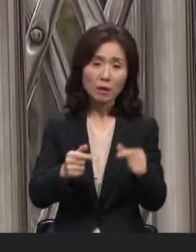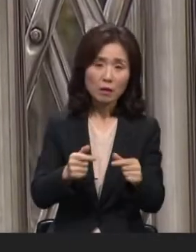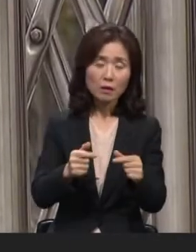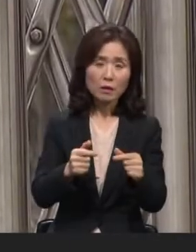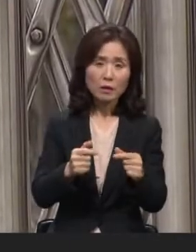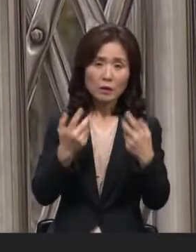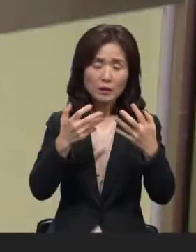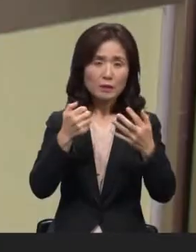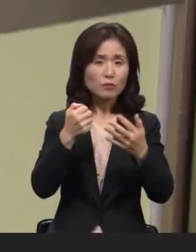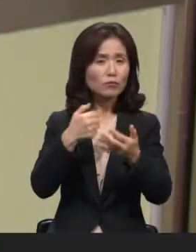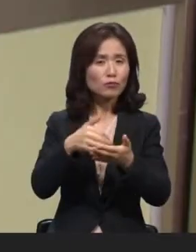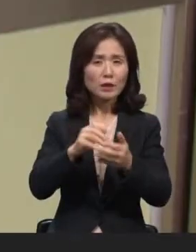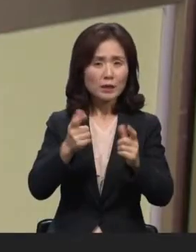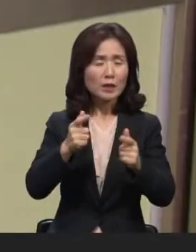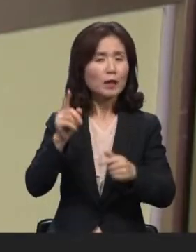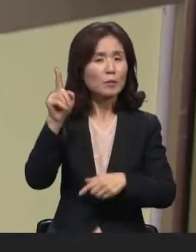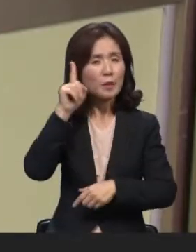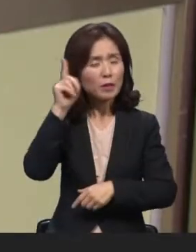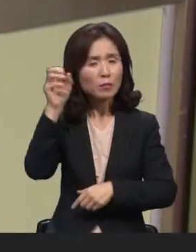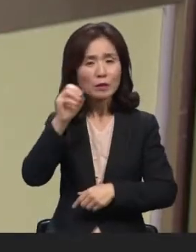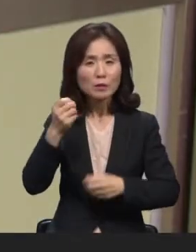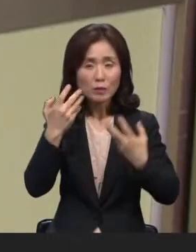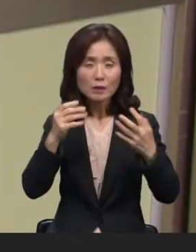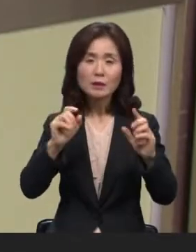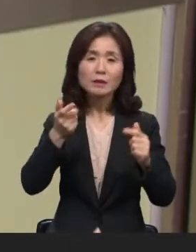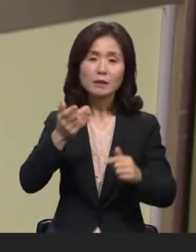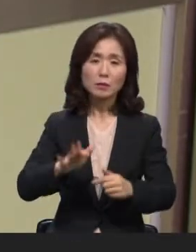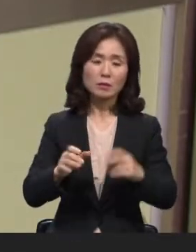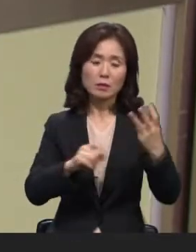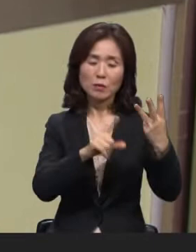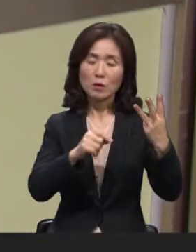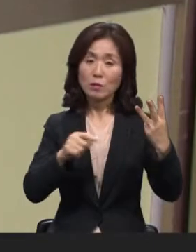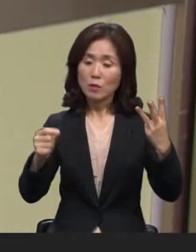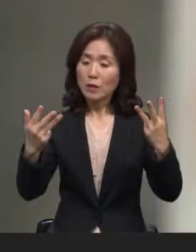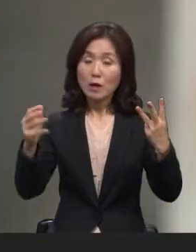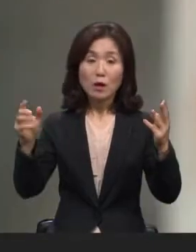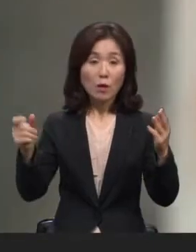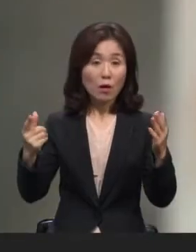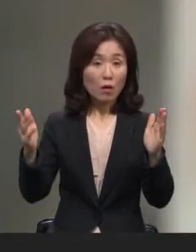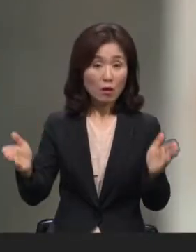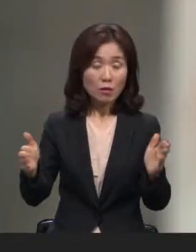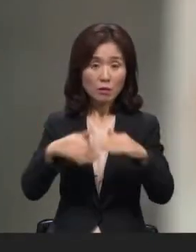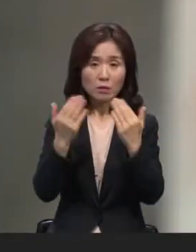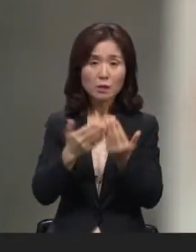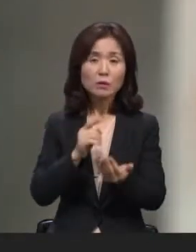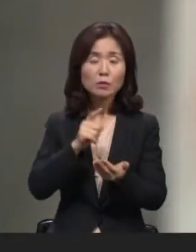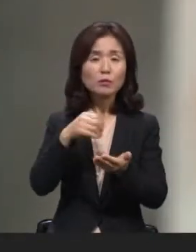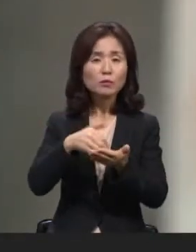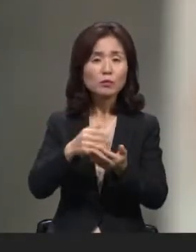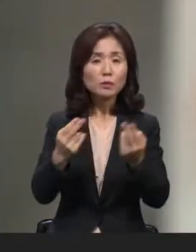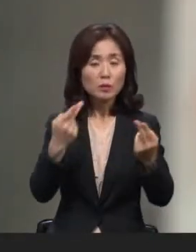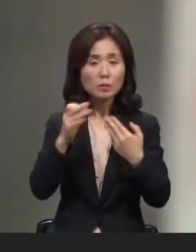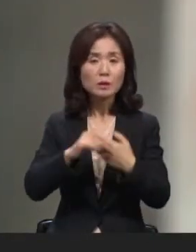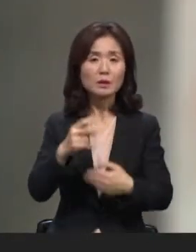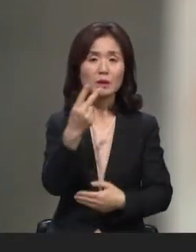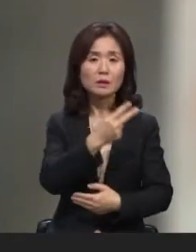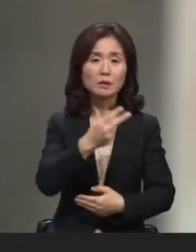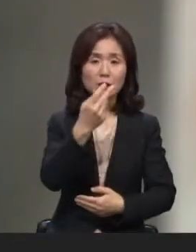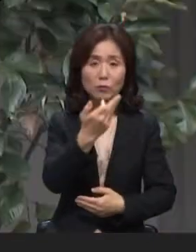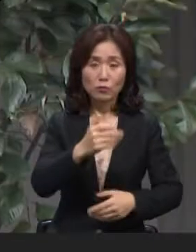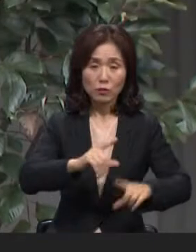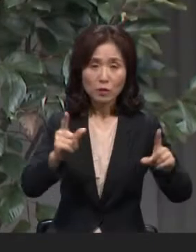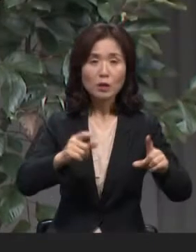수치는 아니라 100% 정확하지는 않지만 예. 3월에서 8월까지의 전체 신고 건을 비교해 보면은